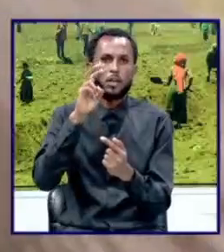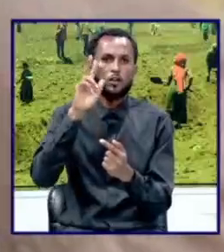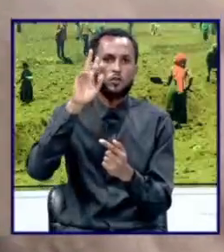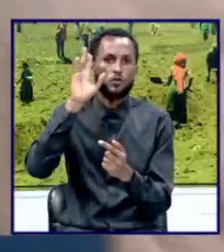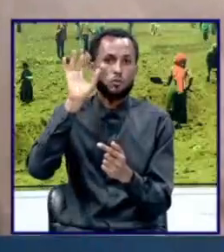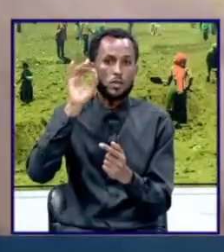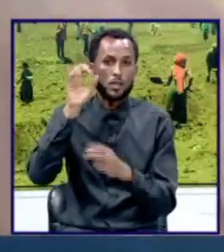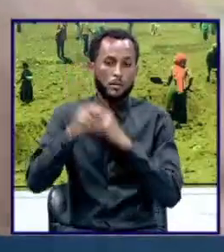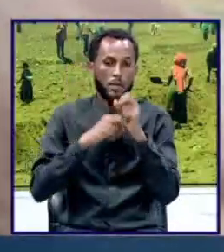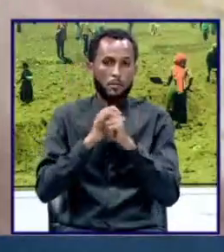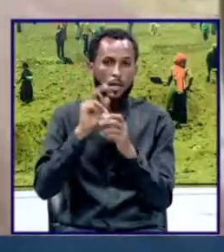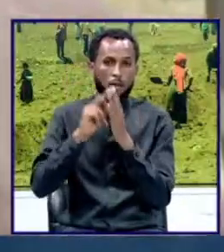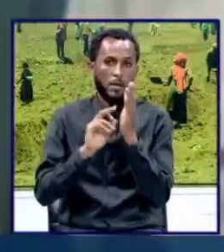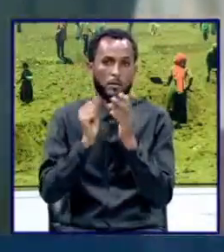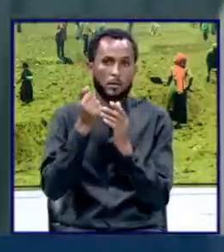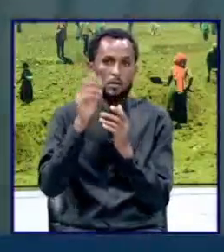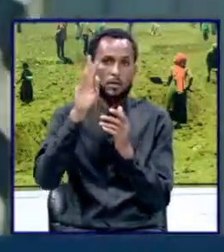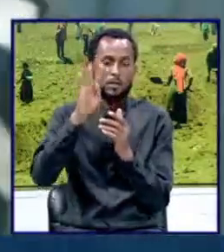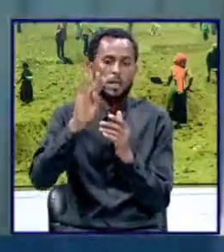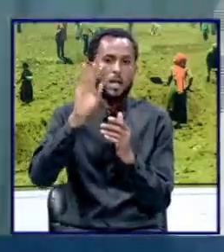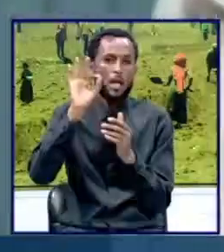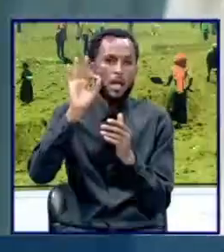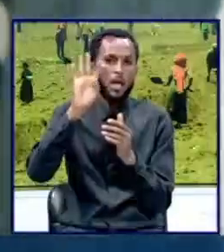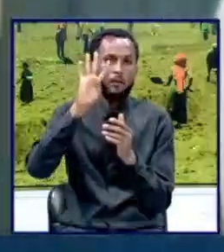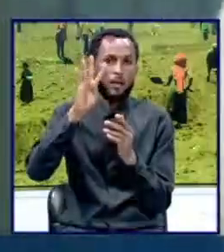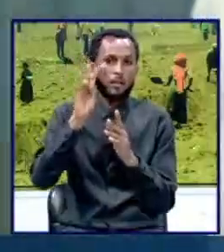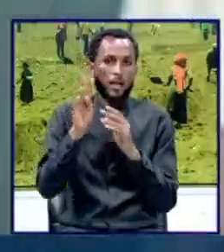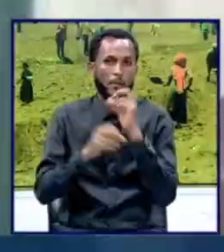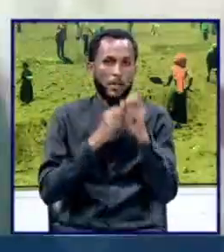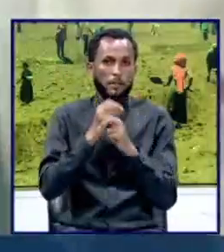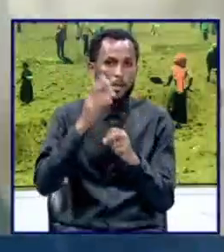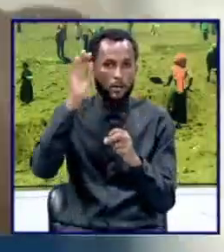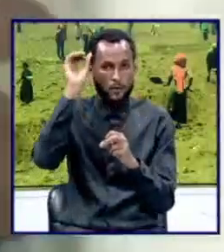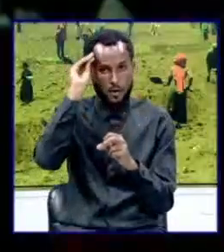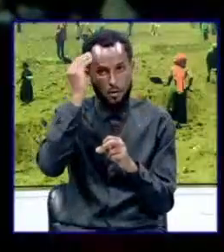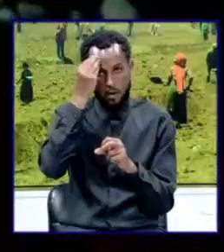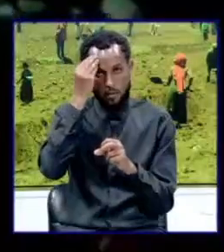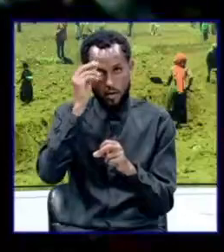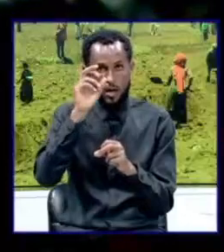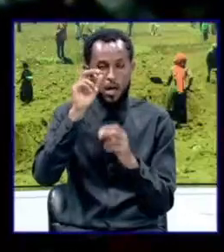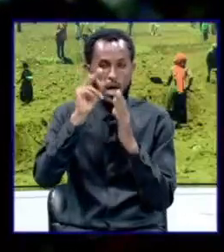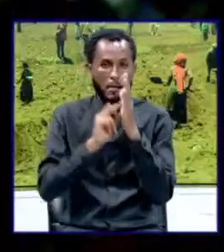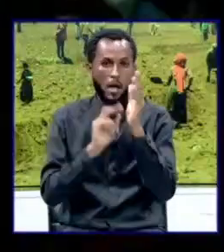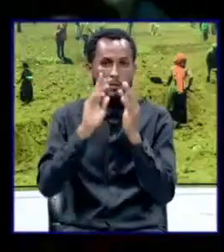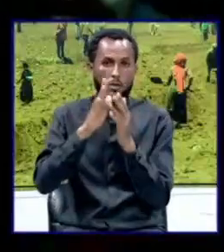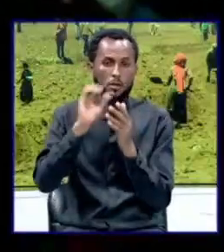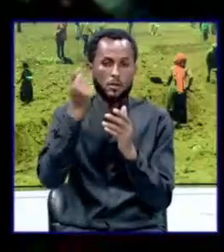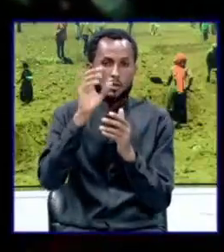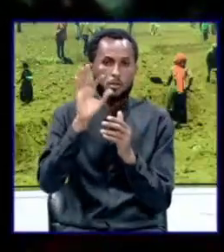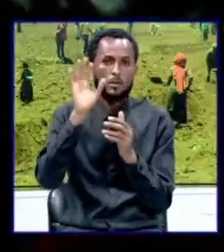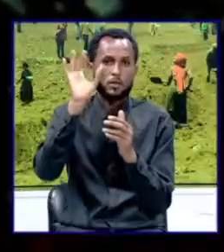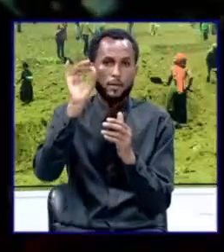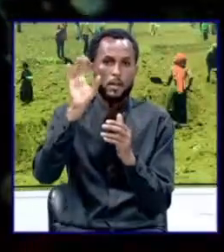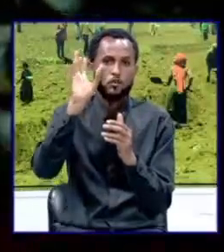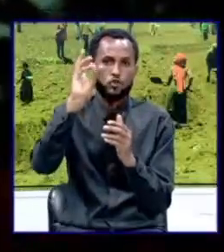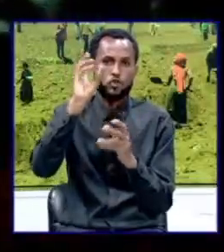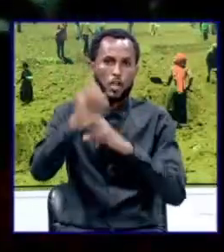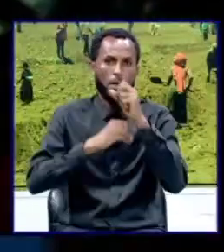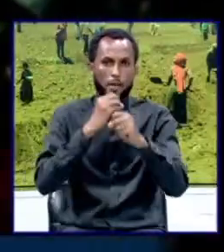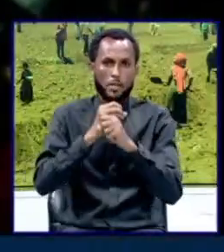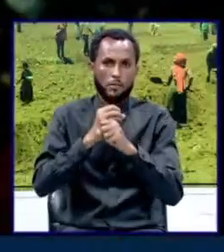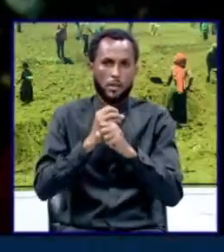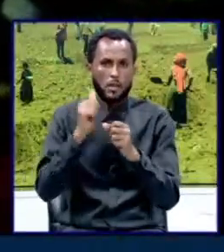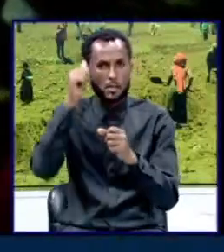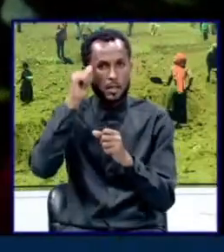ሓምለ 12994 ዓ ም ፈረንጂ ወይ ድማ ሓምለ 5986 ዓ ም